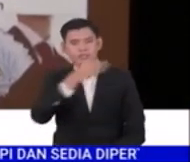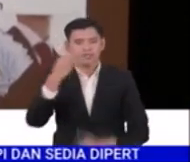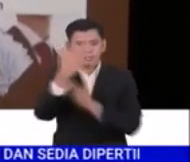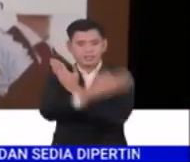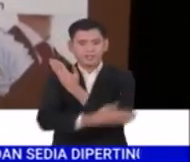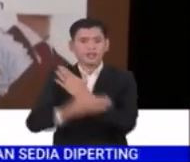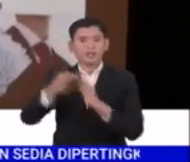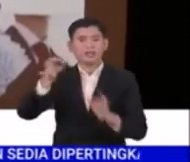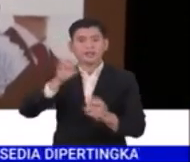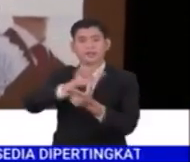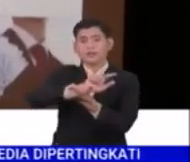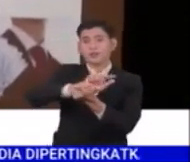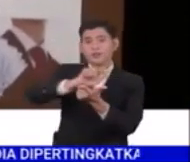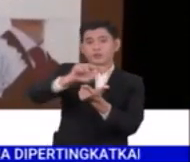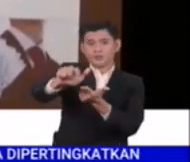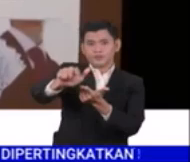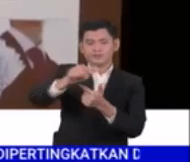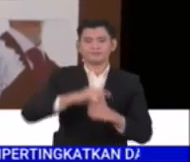diluluskan